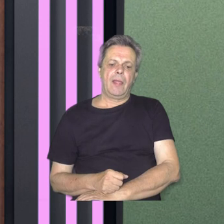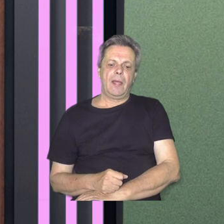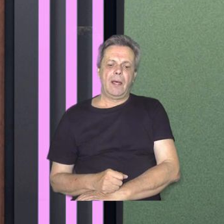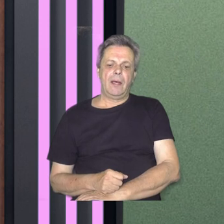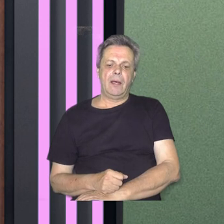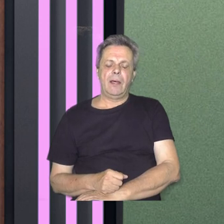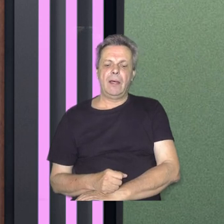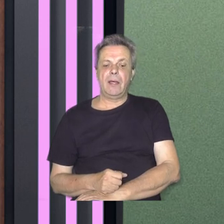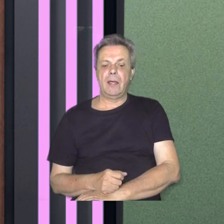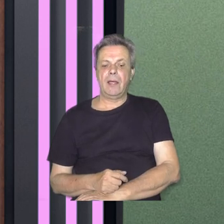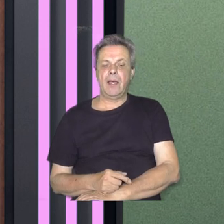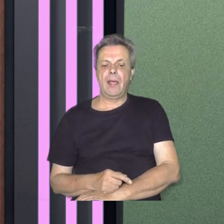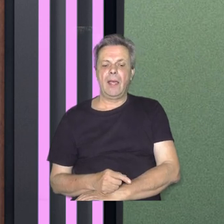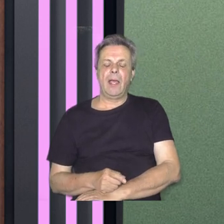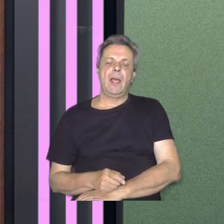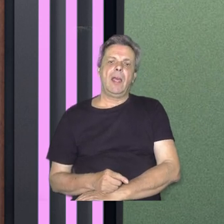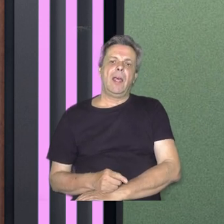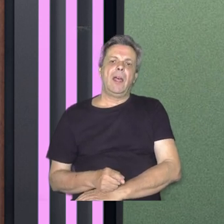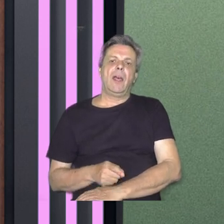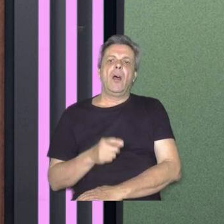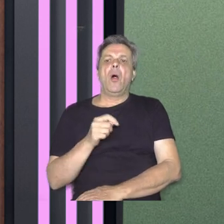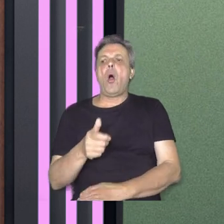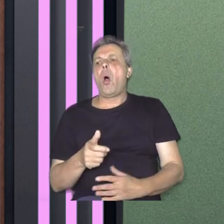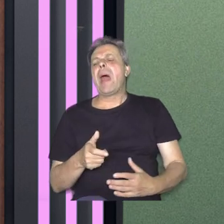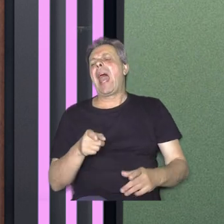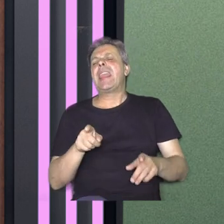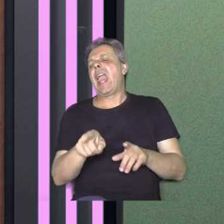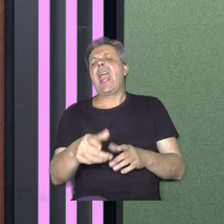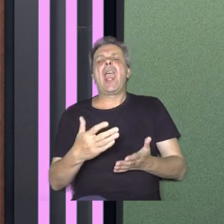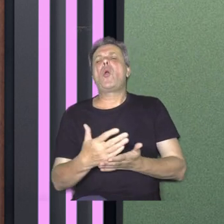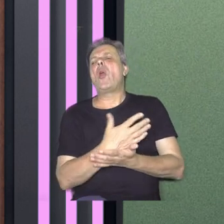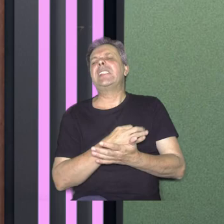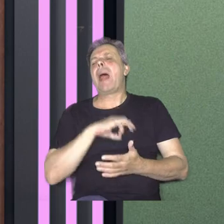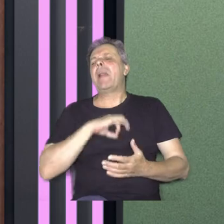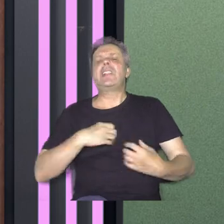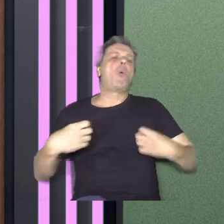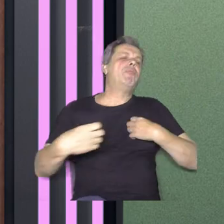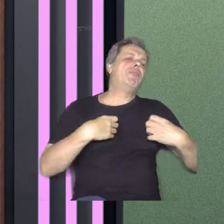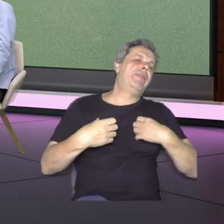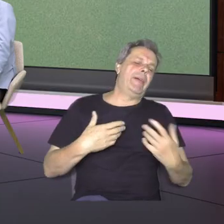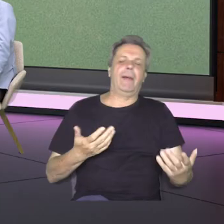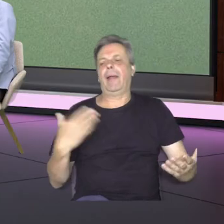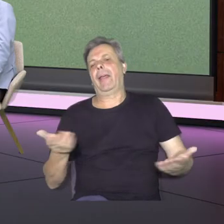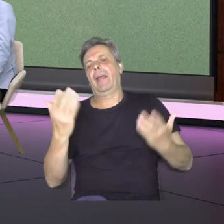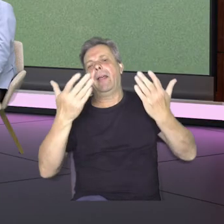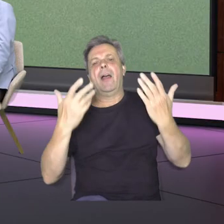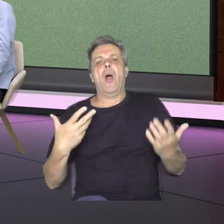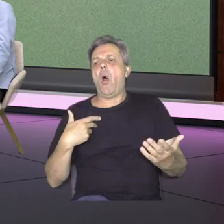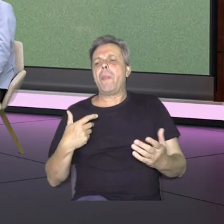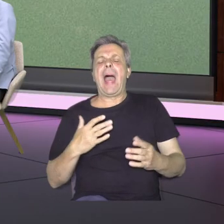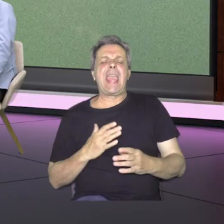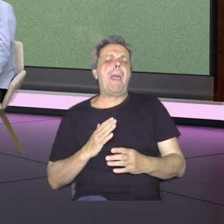je ona to više estradno koristila. Ona išla sa tom